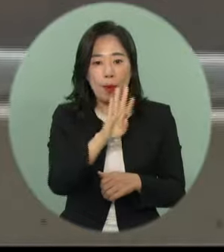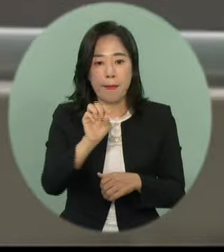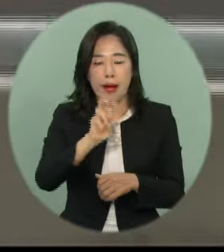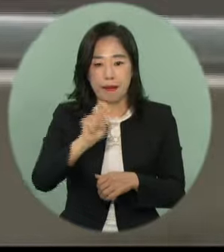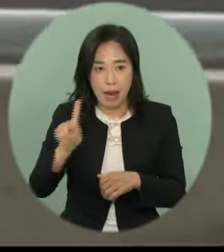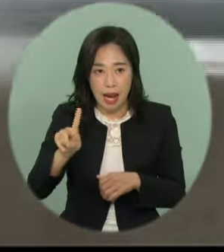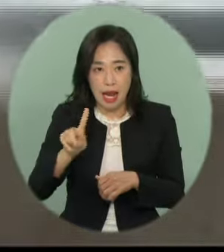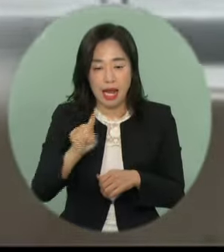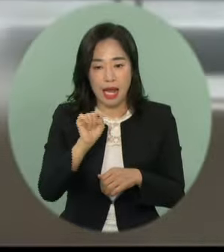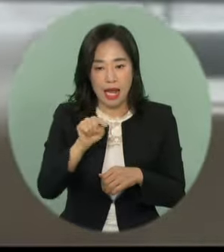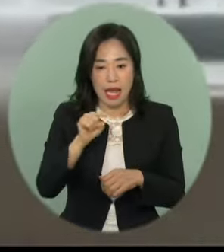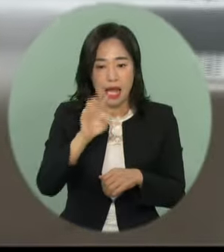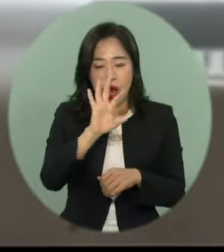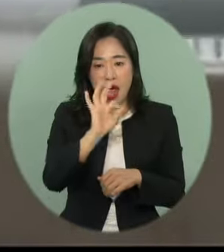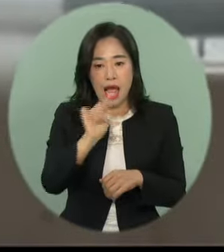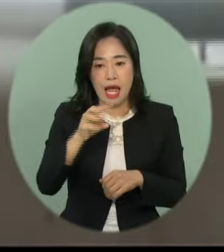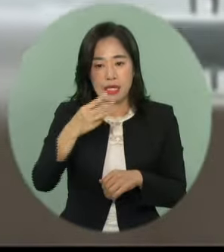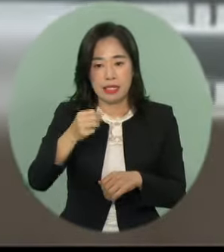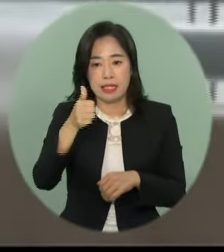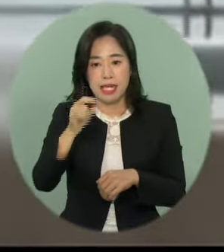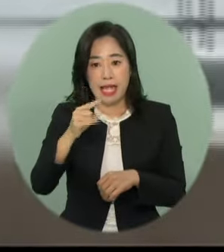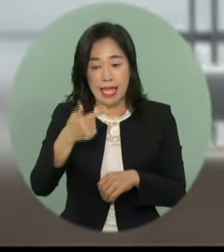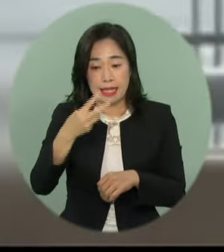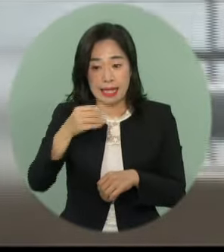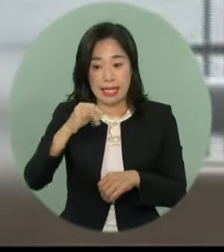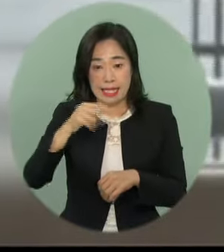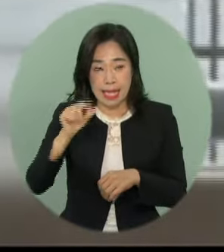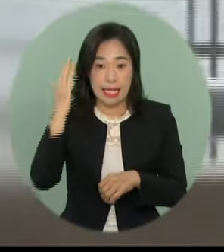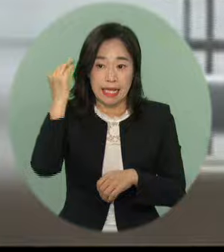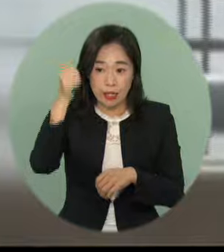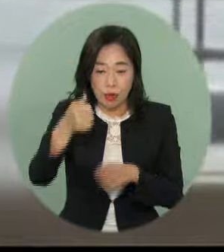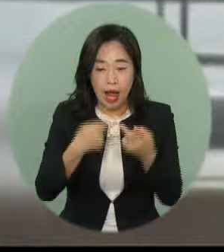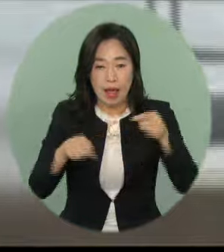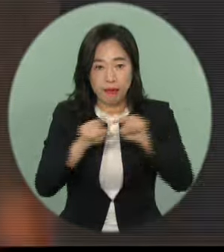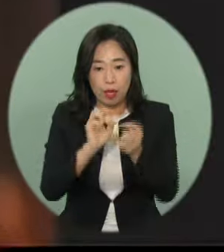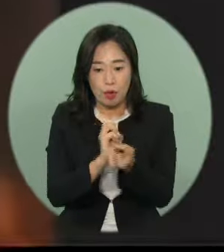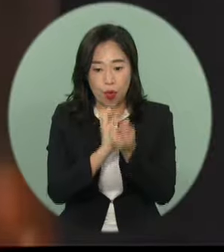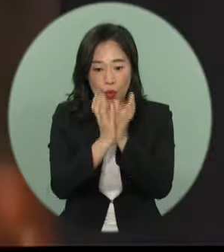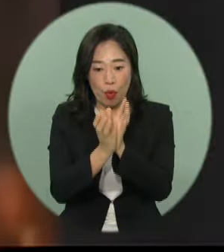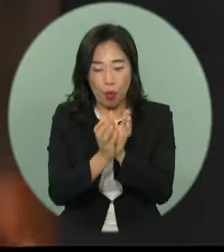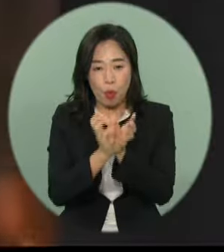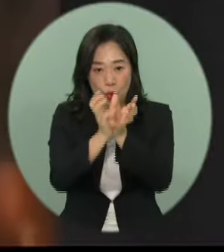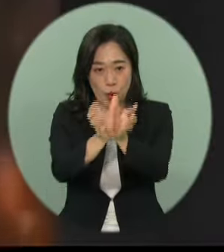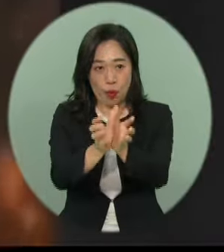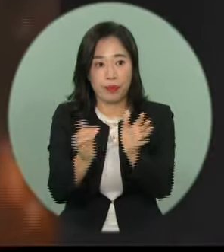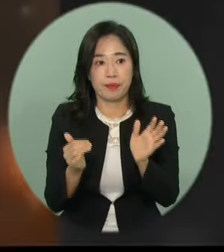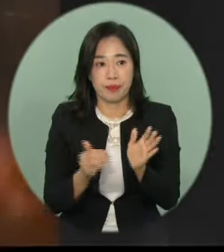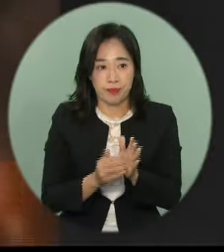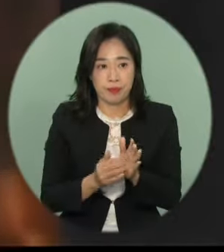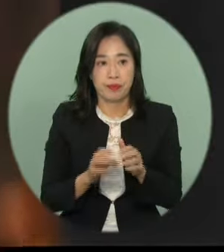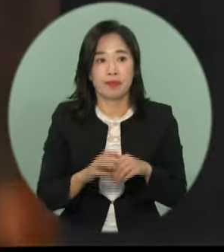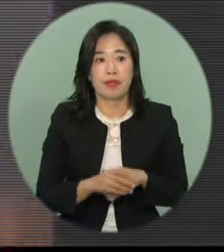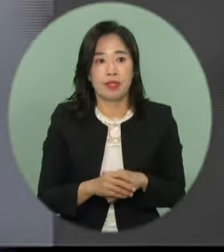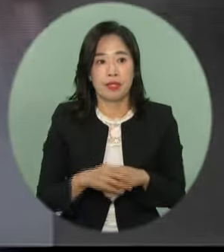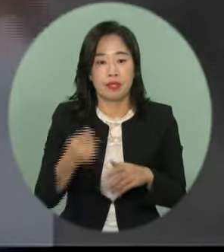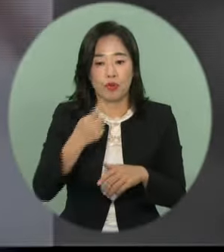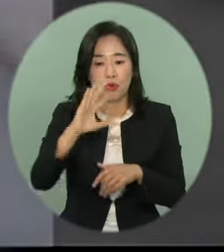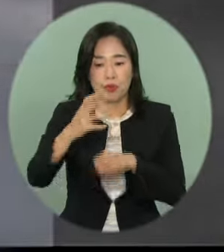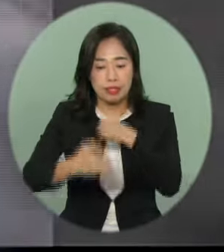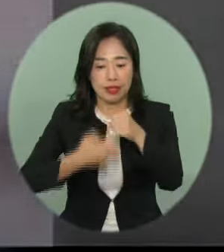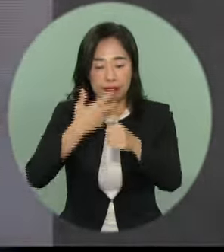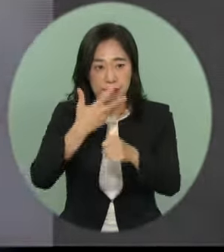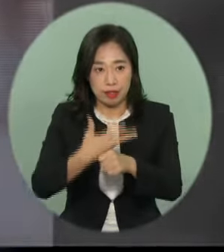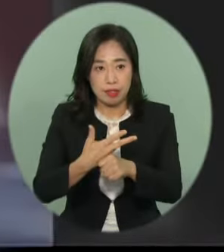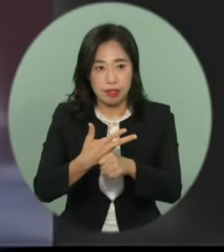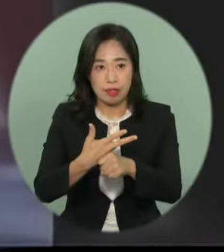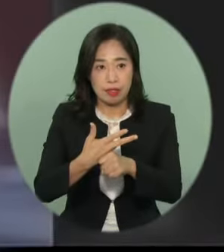있습니다 라플라타 강에 헌화하고 있습니다 오바마 대통령은 미국이 지난 1976년